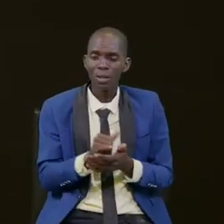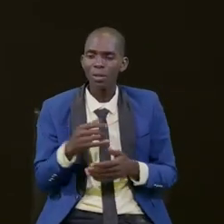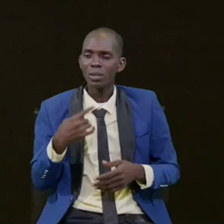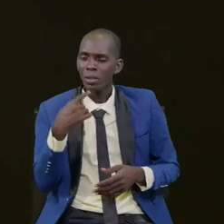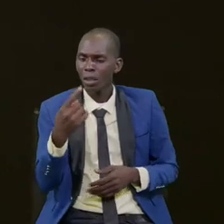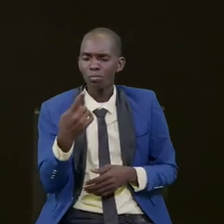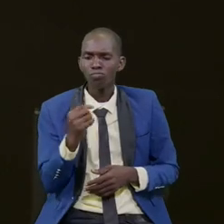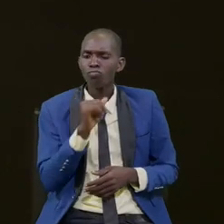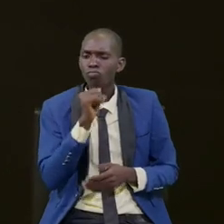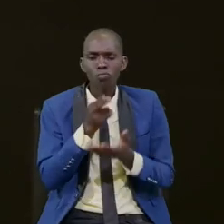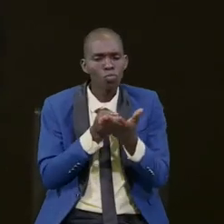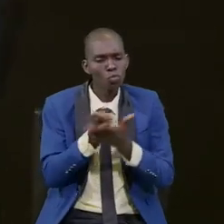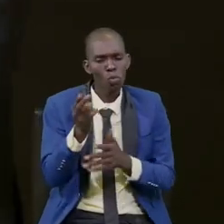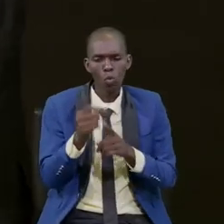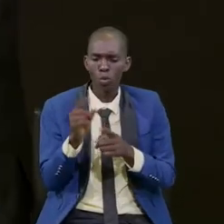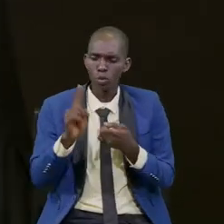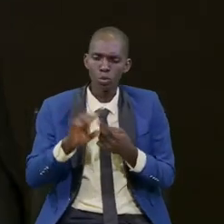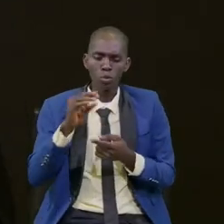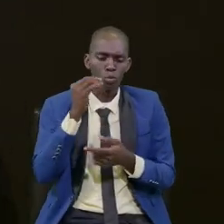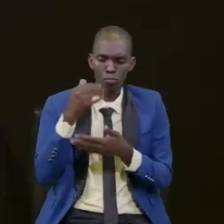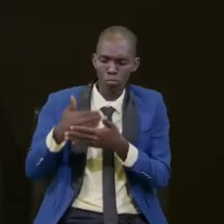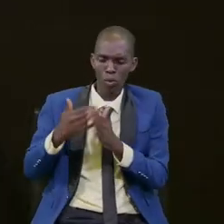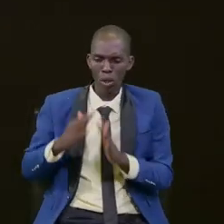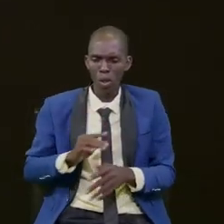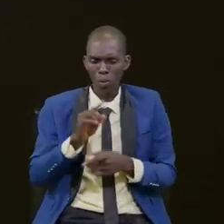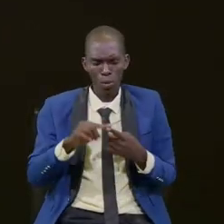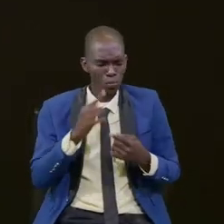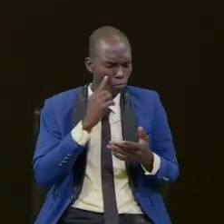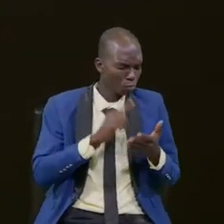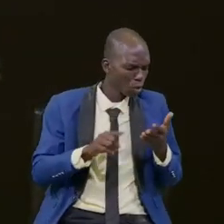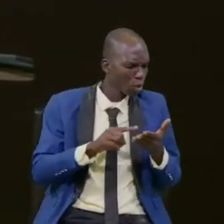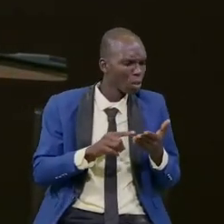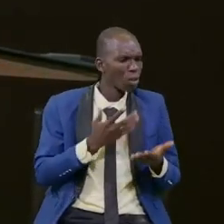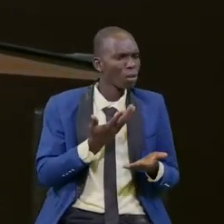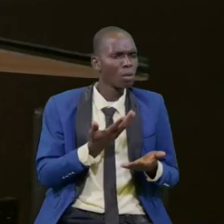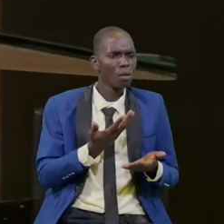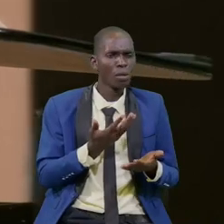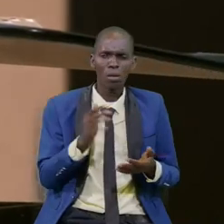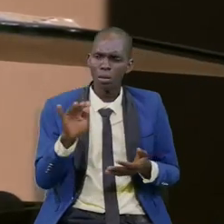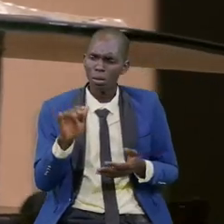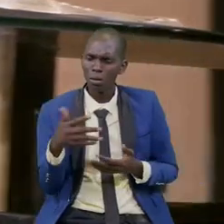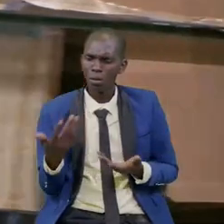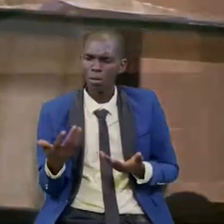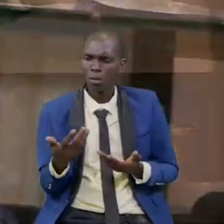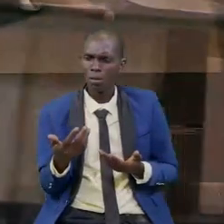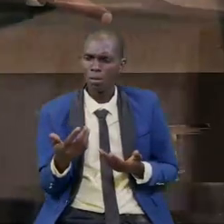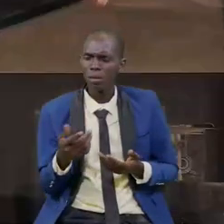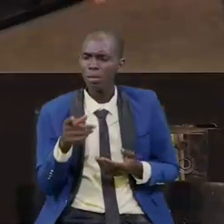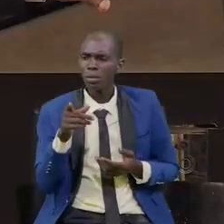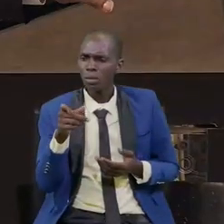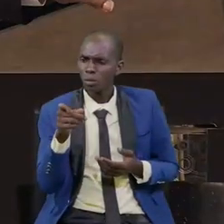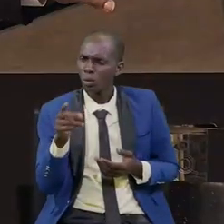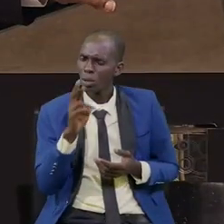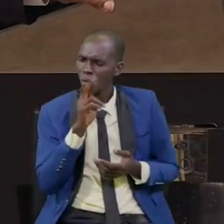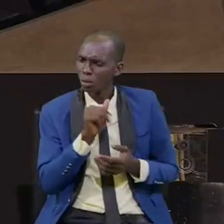qui dit les mensonges à son voisin, quand on vérifie après, dit que mon ami, vraiment tu